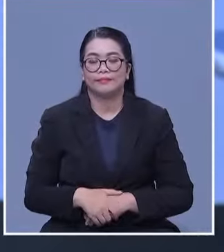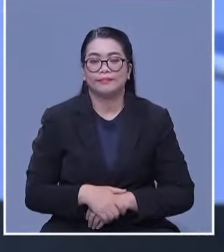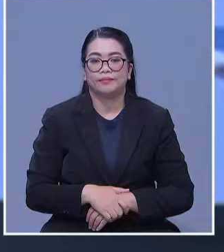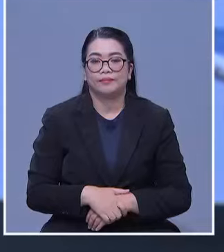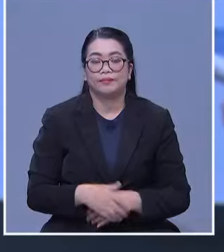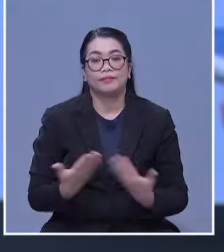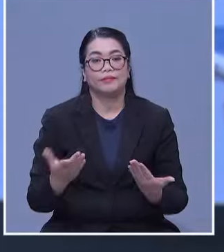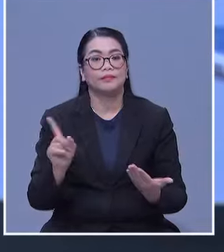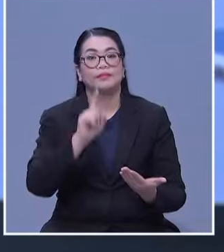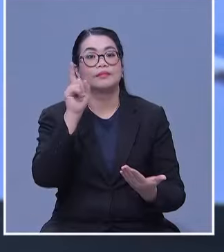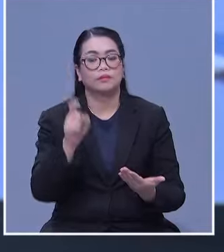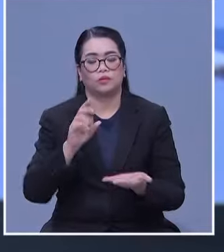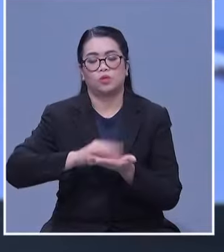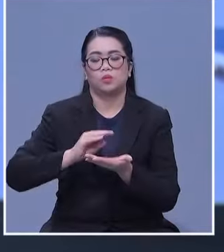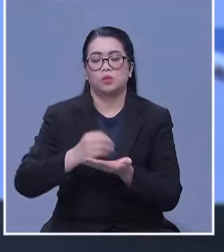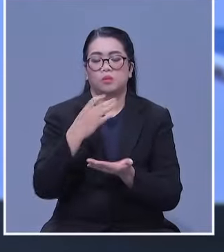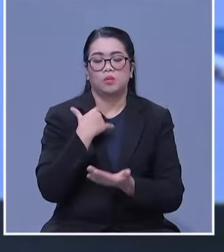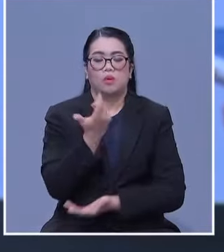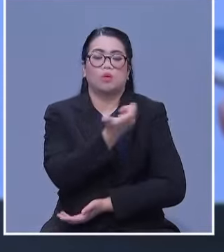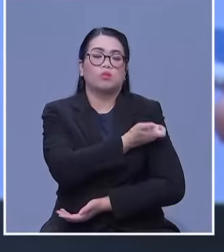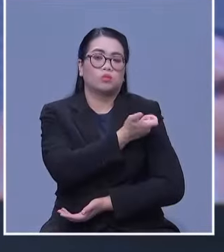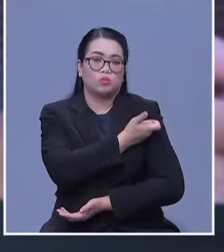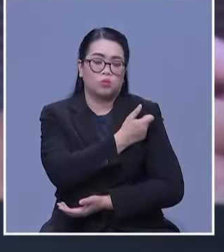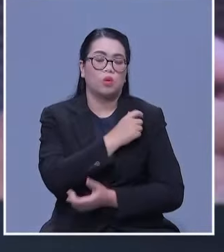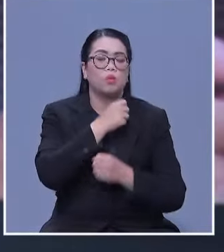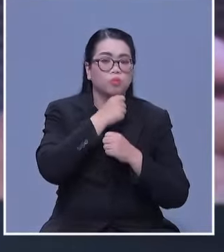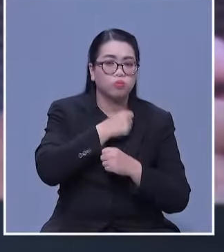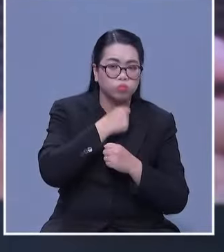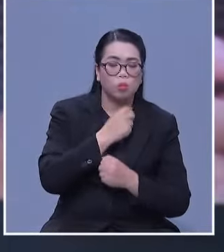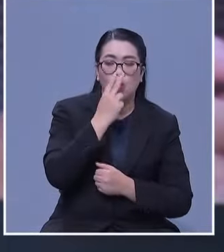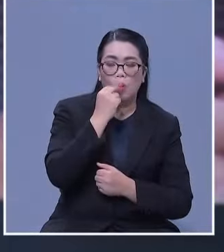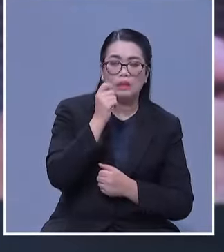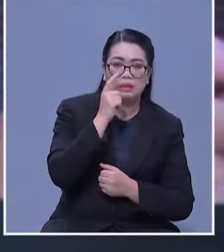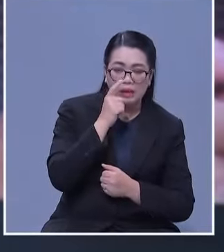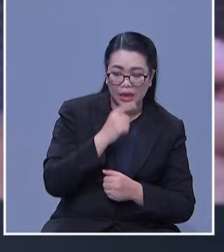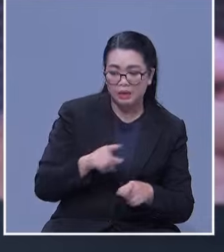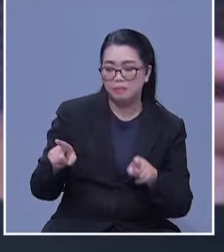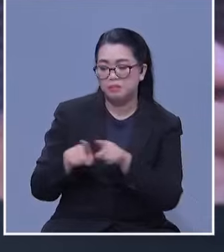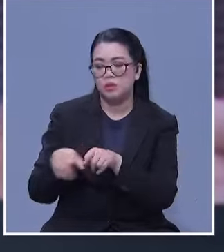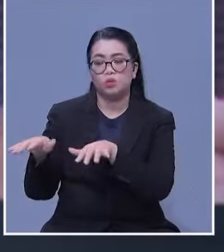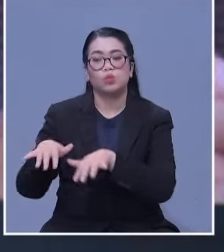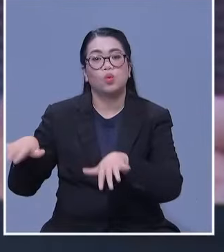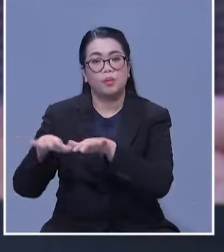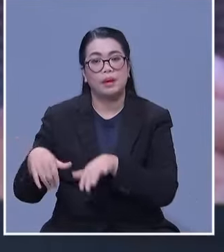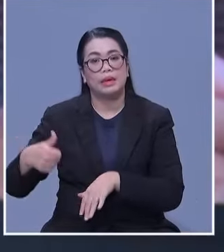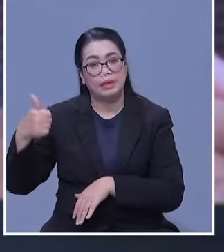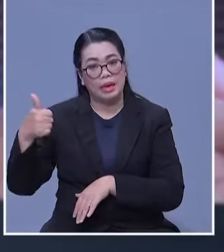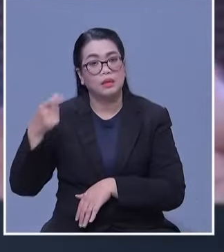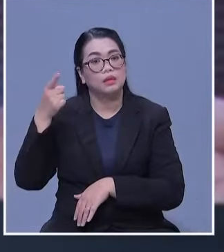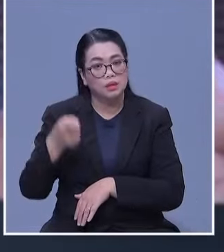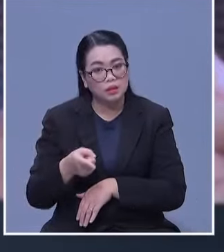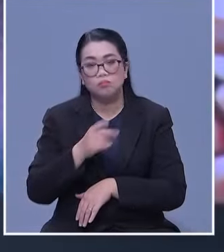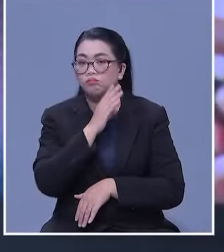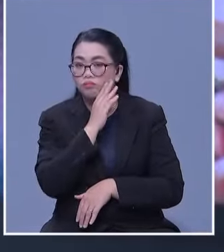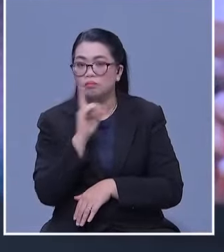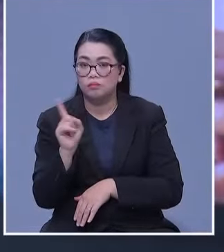นี้ตรงที่มีข้อมูลบอกต่อกันว่าในผู้สูงอายุฉีดวัคซีนไข้หวัดใหญ่ชนิดเดียวกันกับคนทั่วไปได้เรื่องนี้จะจริงไหมเอ